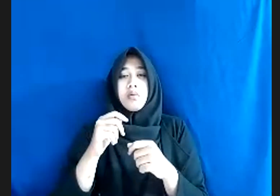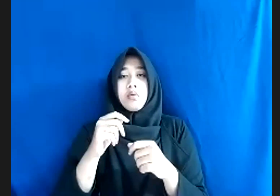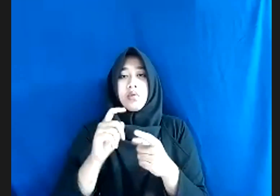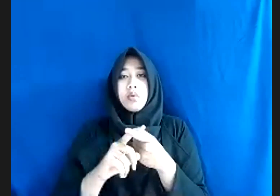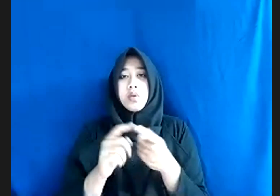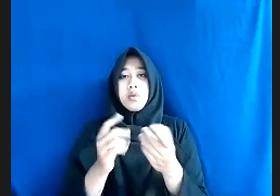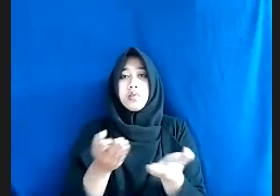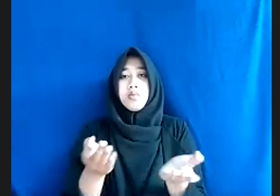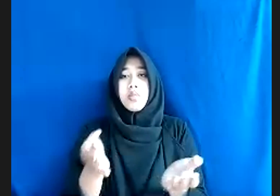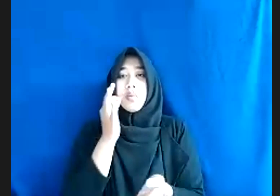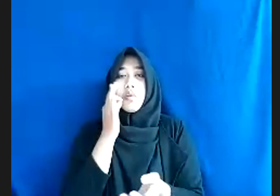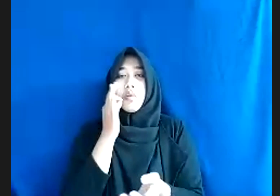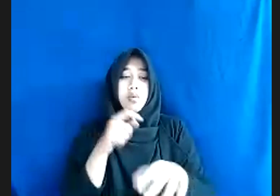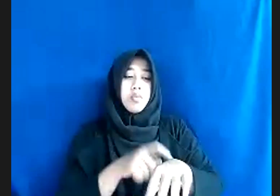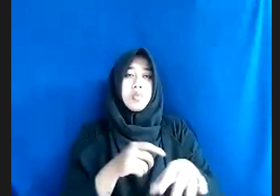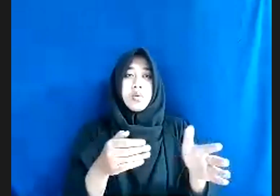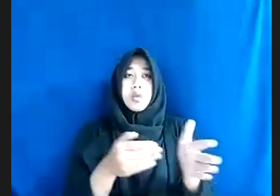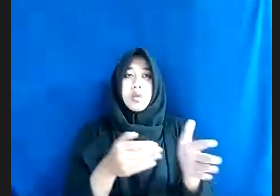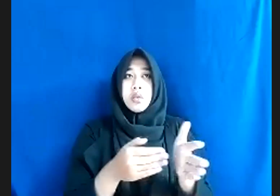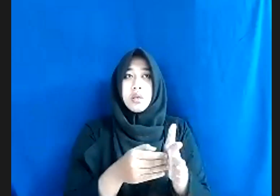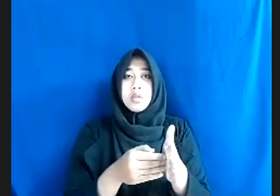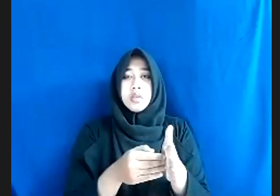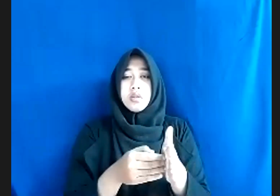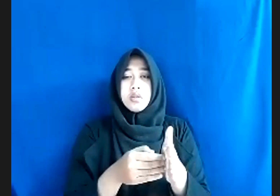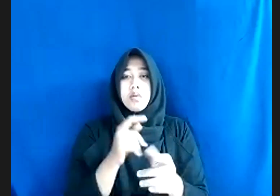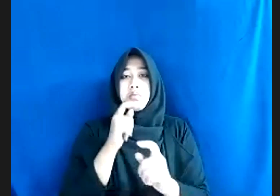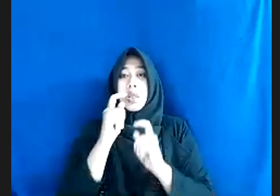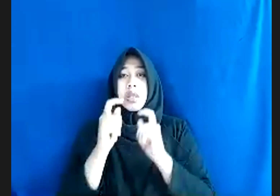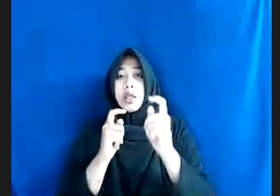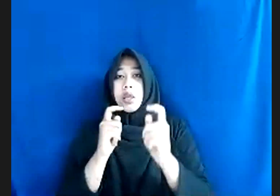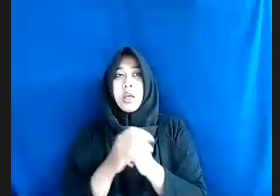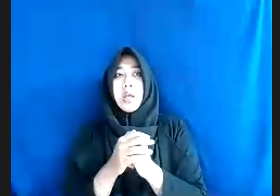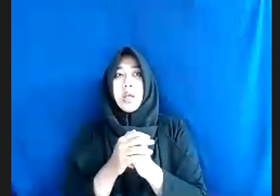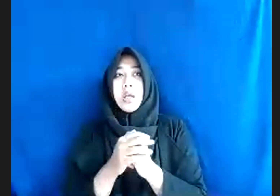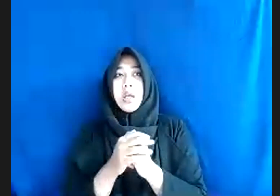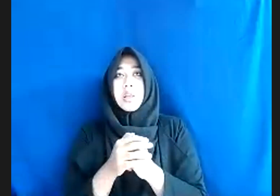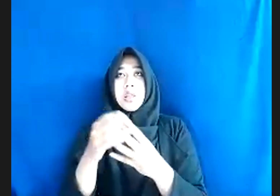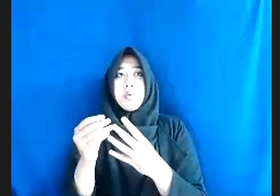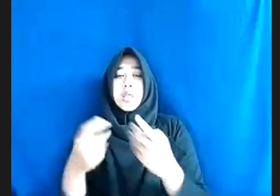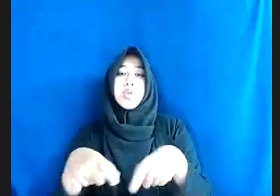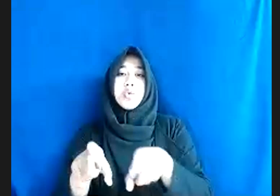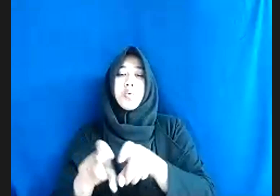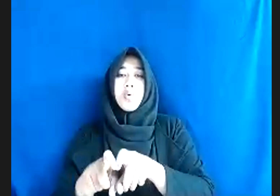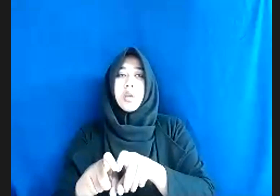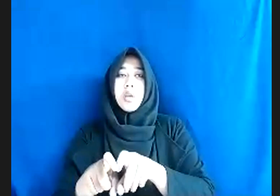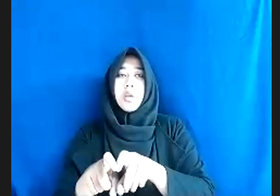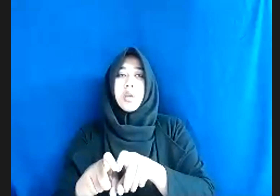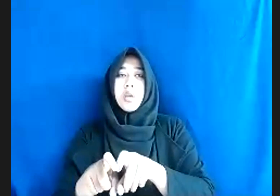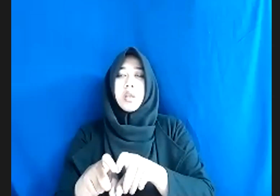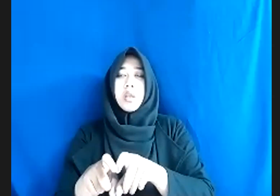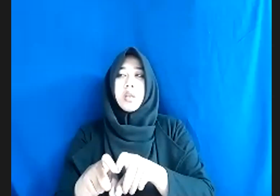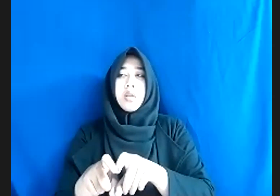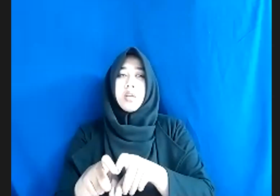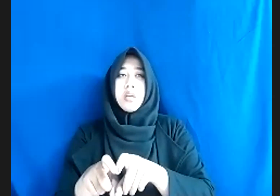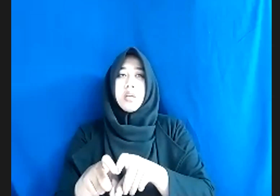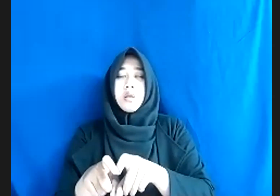pertanyaan-pertanyaan itu terpilih sesuai dengan yang sudah masuk. Kemudian kita sekarang langsung beranjak ke pertanyaan yang